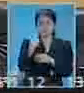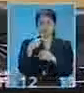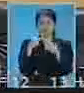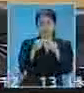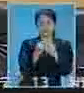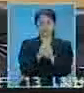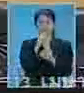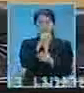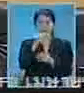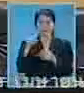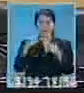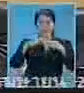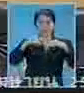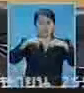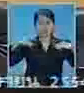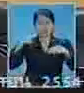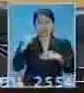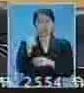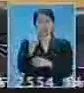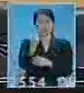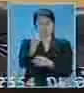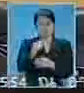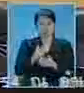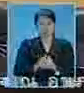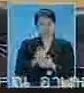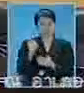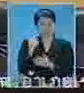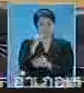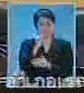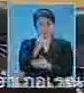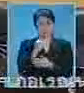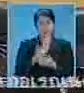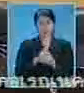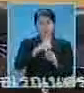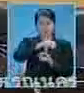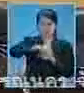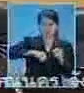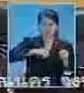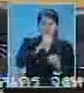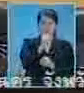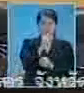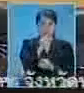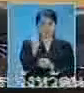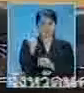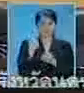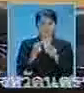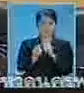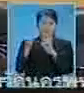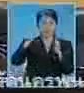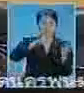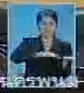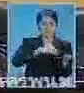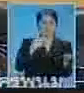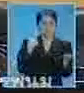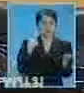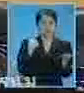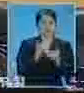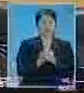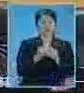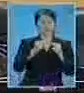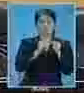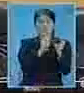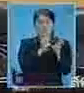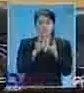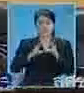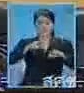ให้เศรษฐกิจถึงขั้นหายนะผมขออนุญาตเรียนนะครับวิธีการเปรียบเทียบว่าระดับหนี้สาธารณะนั้นจ